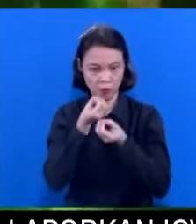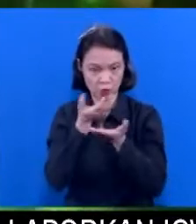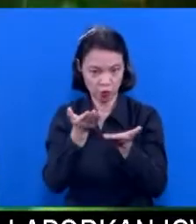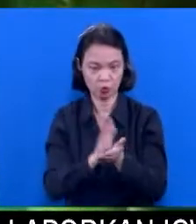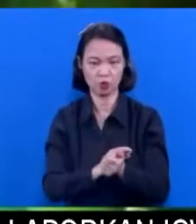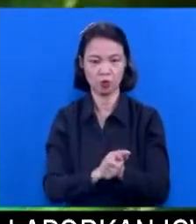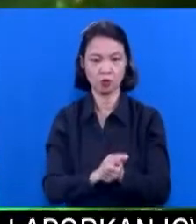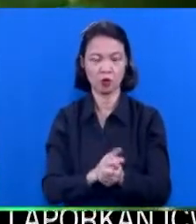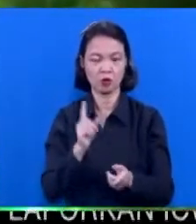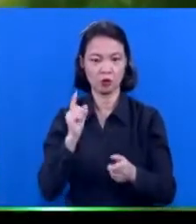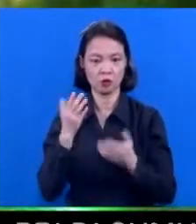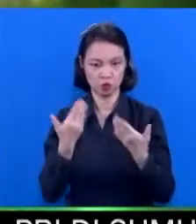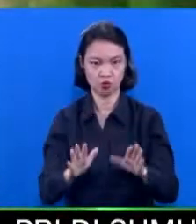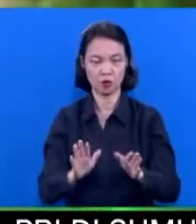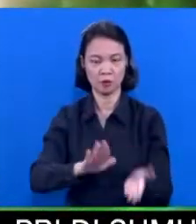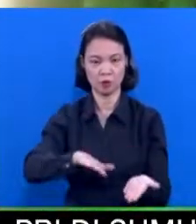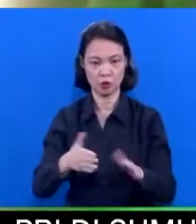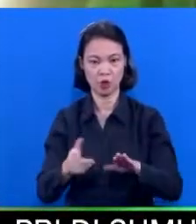Juni lalu.